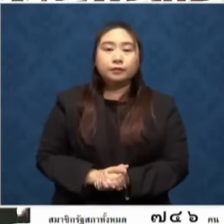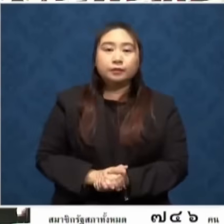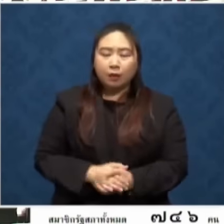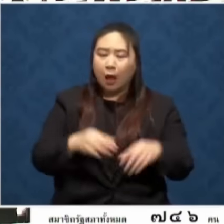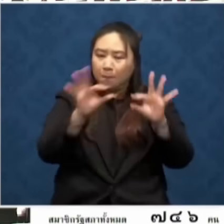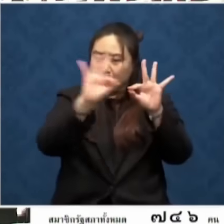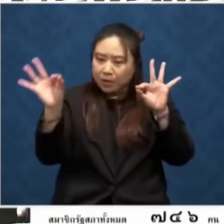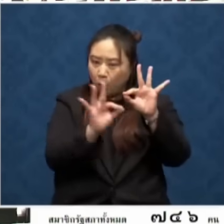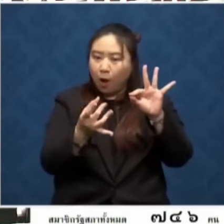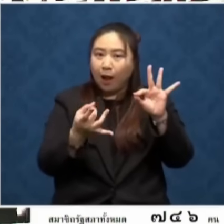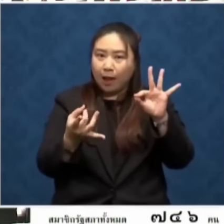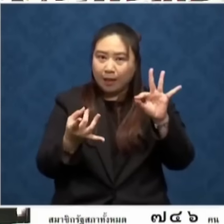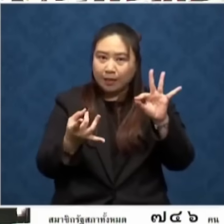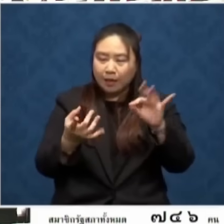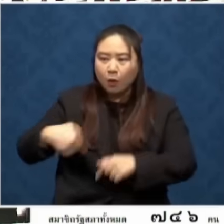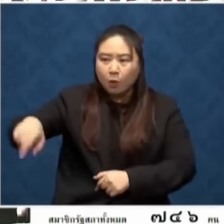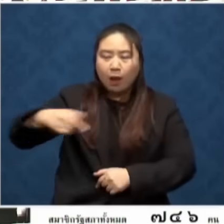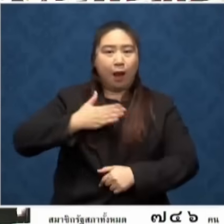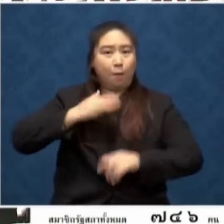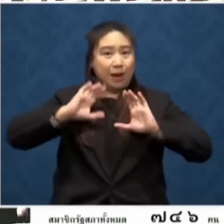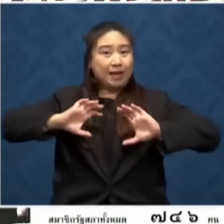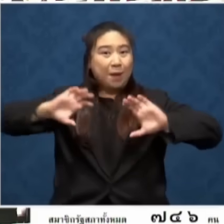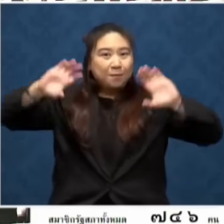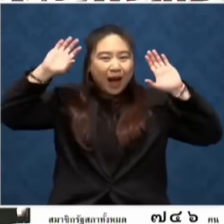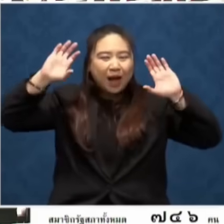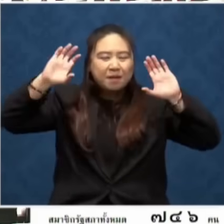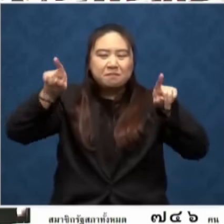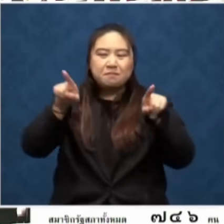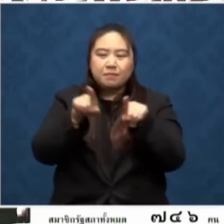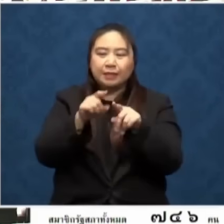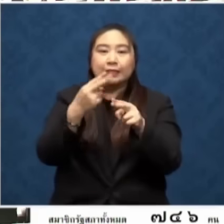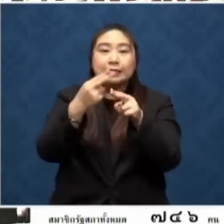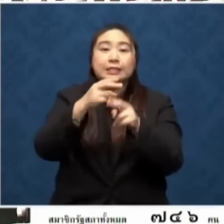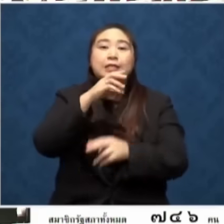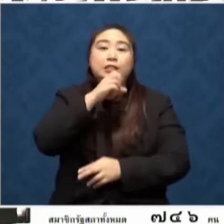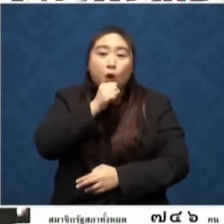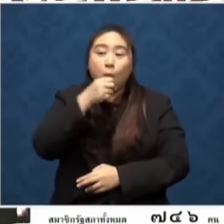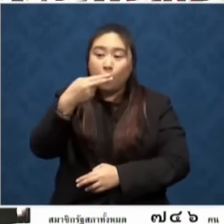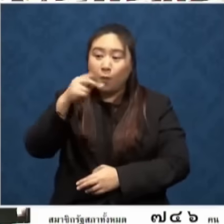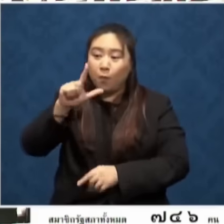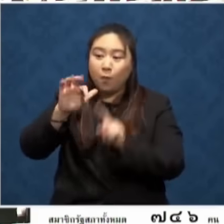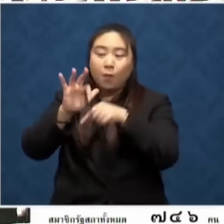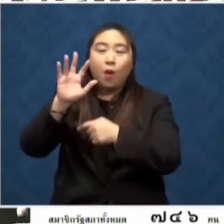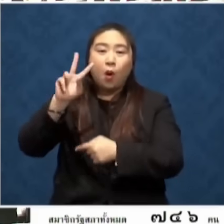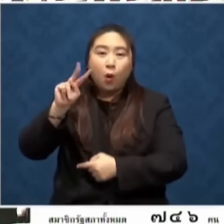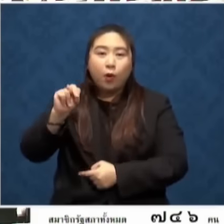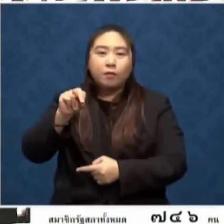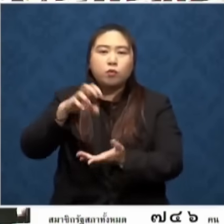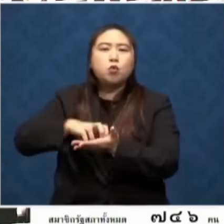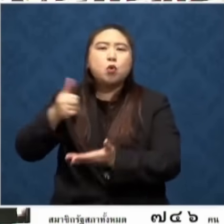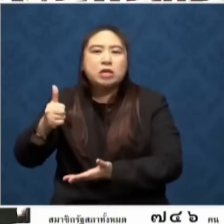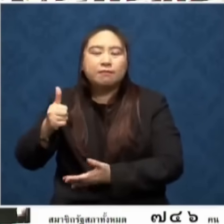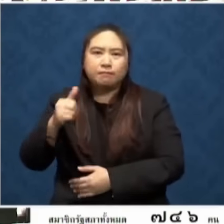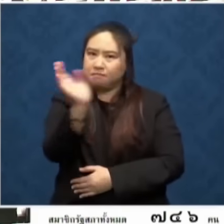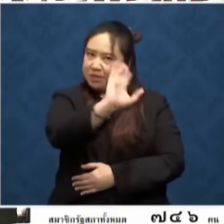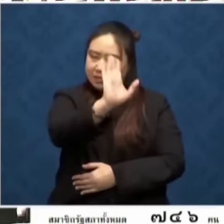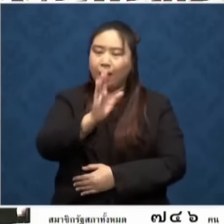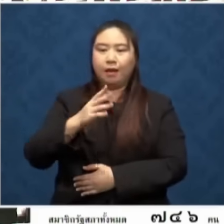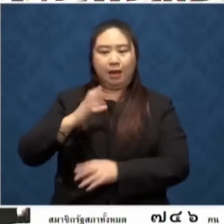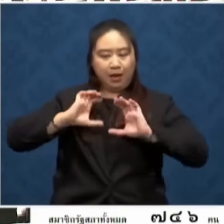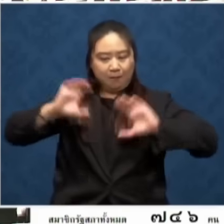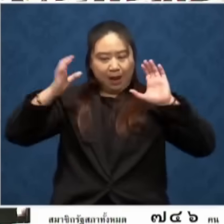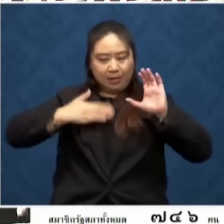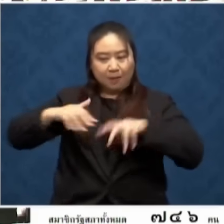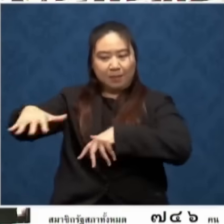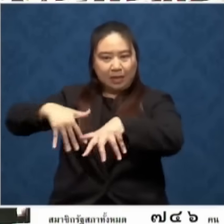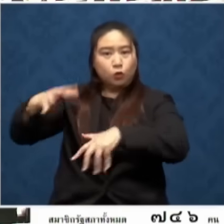ด้วยข้อความที่ว่าเราเป็นรัฐบาลส้มหล่นซึ่งไม่เป็นความจริงนะคะเราเป็นรัฐบาลที่มาจากประชาชนพรรคก้าว